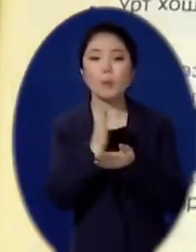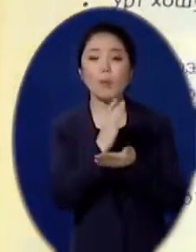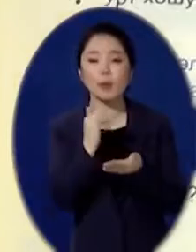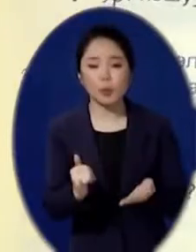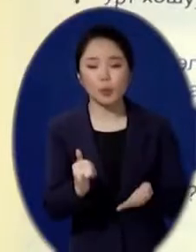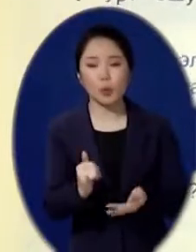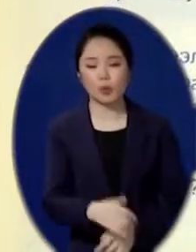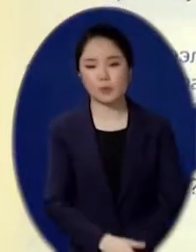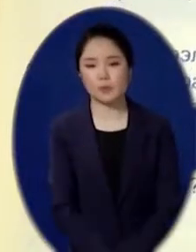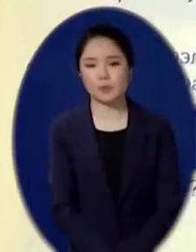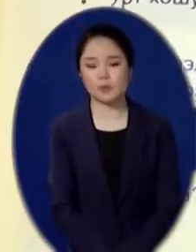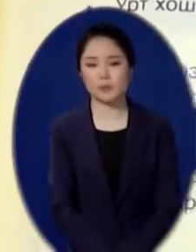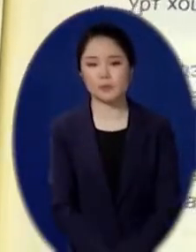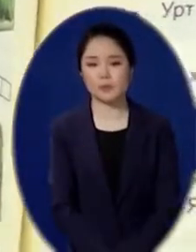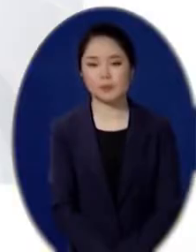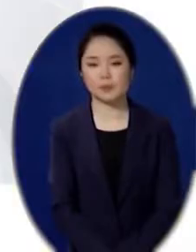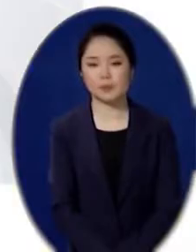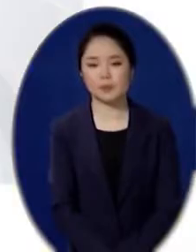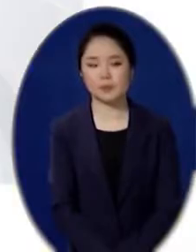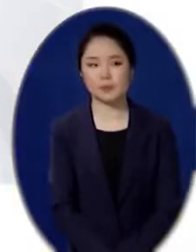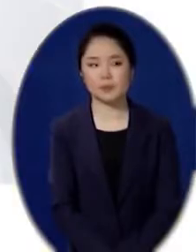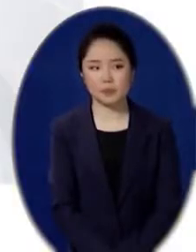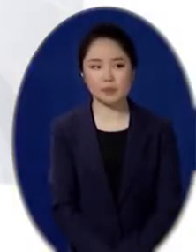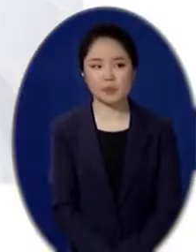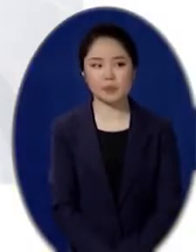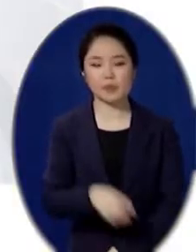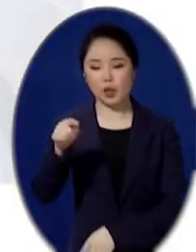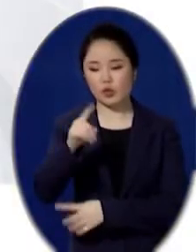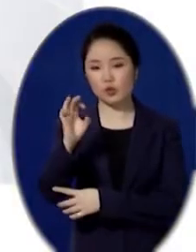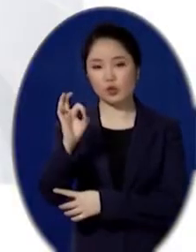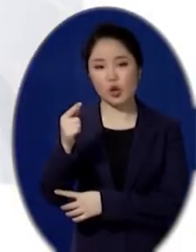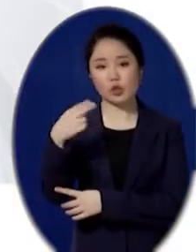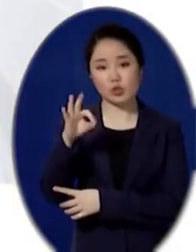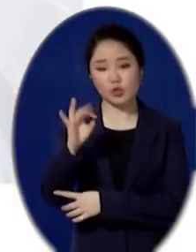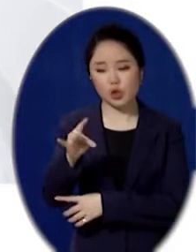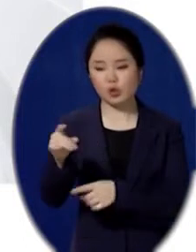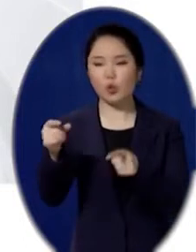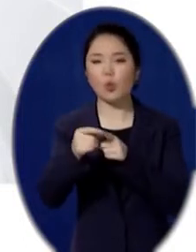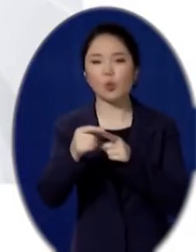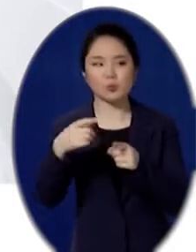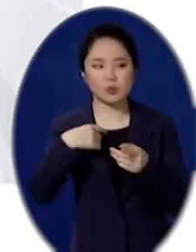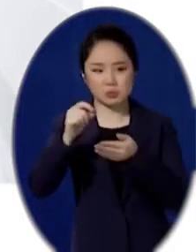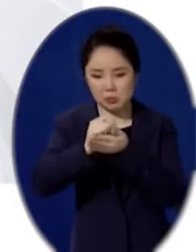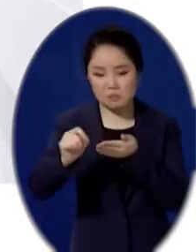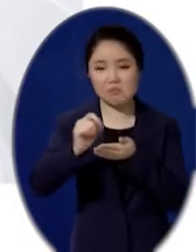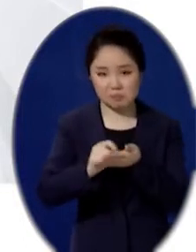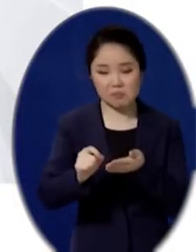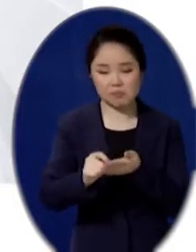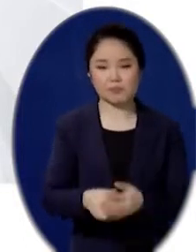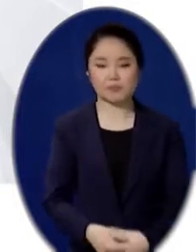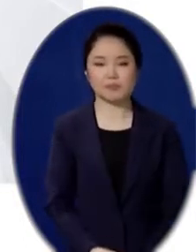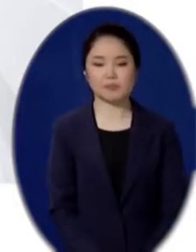хартаа хүүхдүүдээ. За дэлгэцэн дээр багш нь зогдор гэдэг үгийг тэмдэглэсэн байгаа.